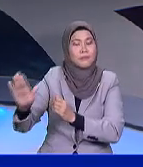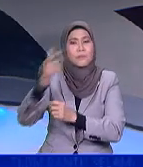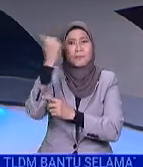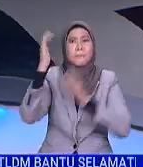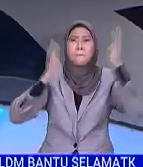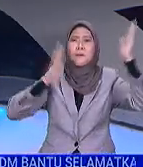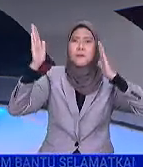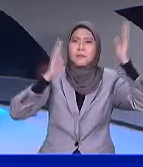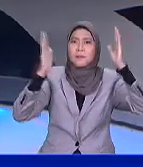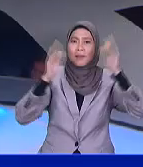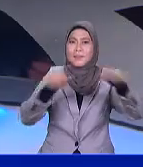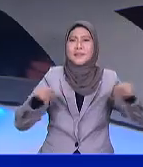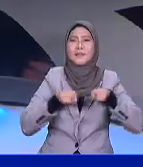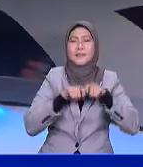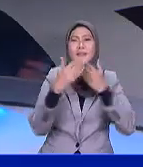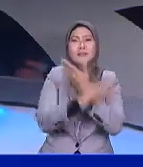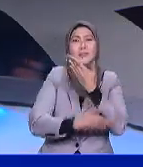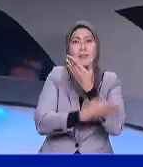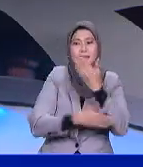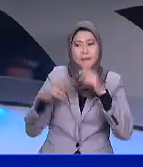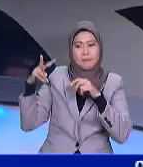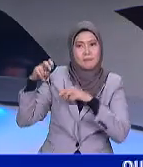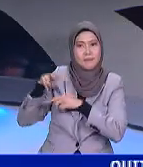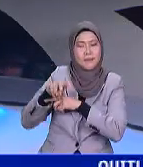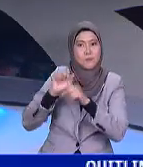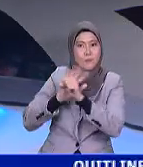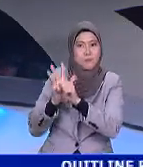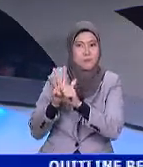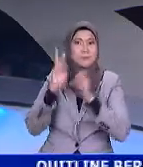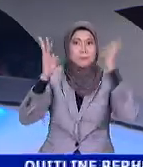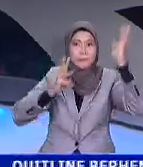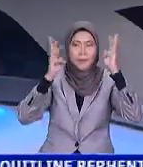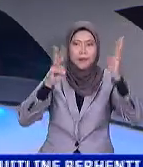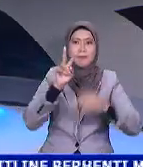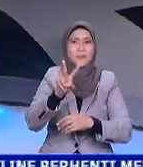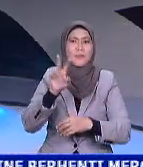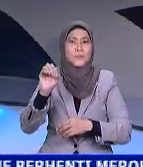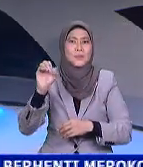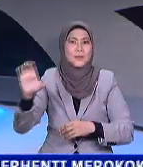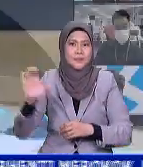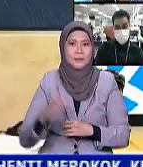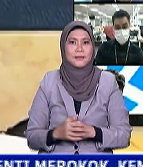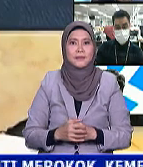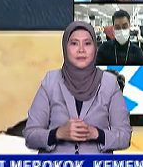Malaysia diletakkan sebagai negara varian yang membimbangkan VOC.